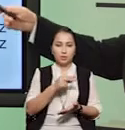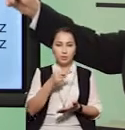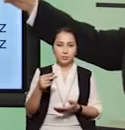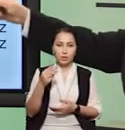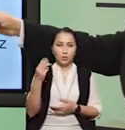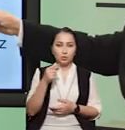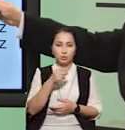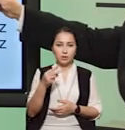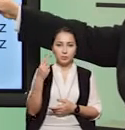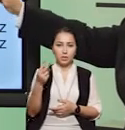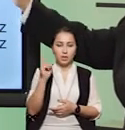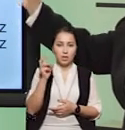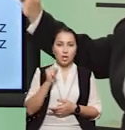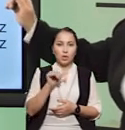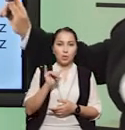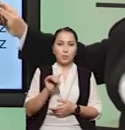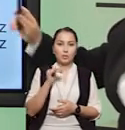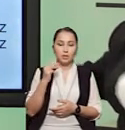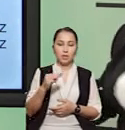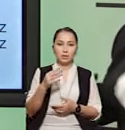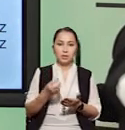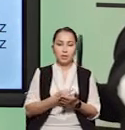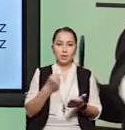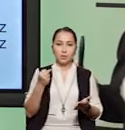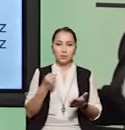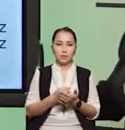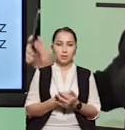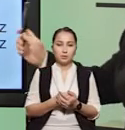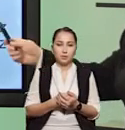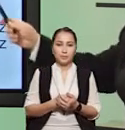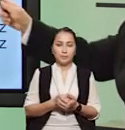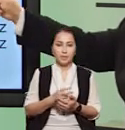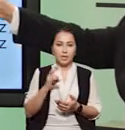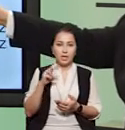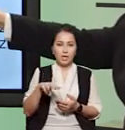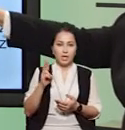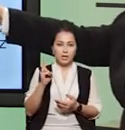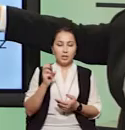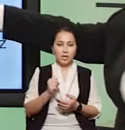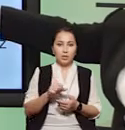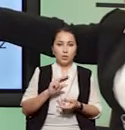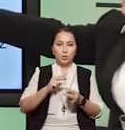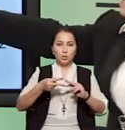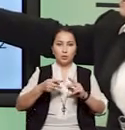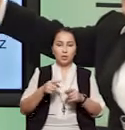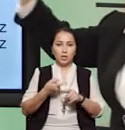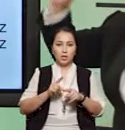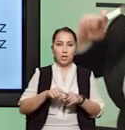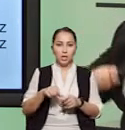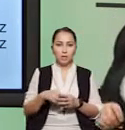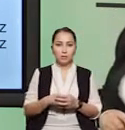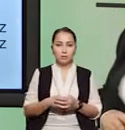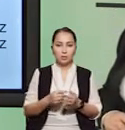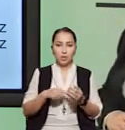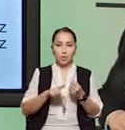o'rtacha tengiydi 3/2K ko'paytirilgan Tga ega bo'lgandik. EK o'rtachani o'rniga mana